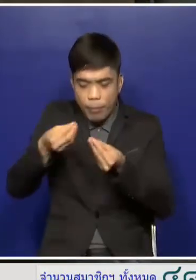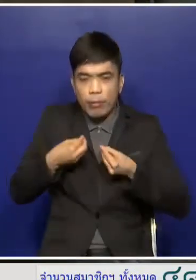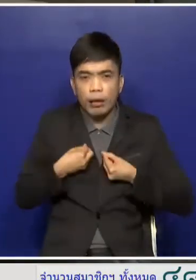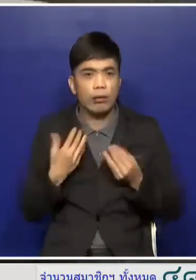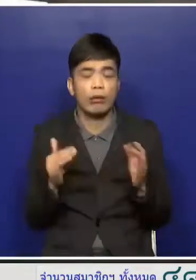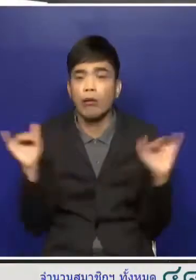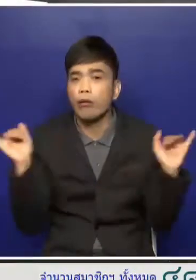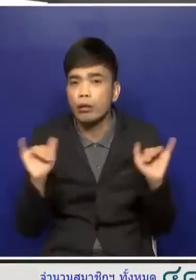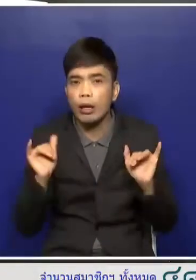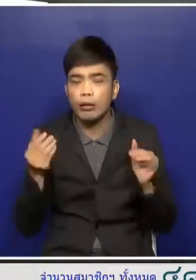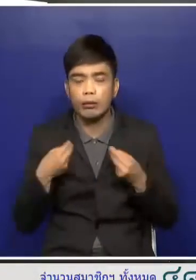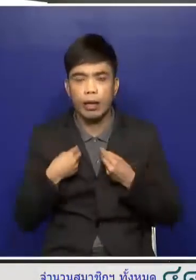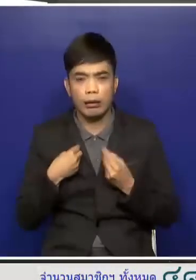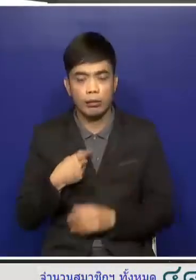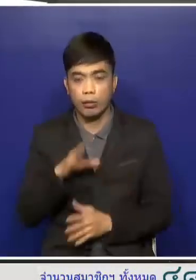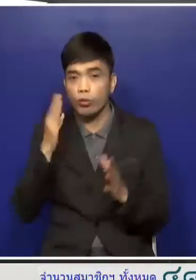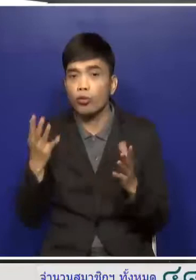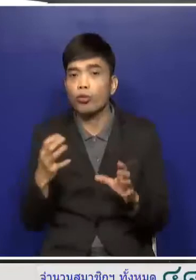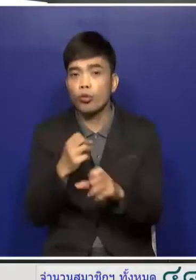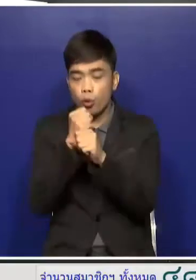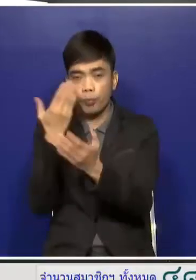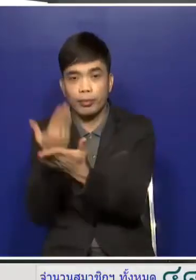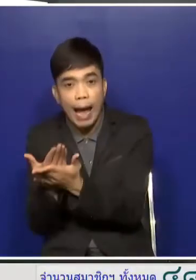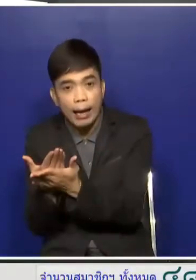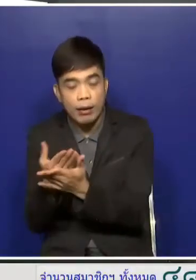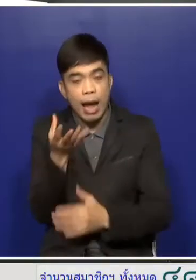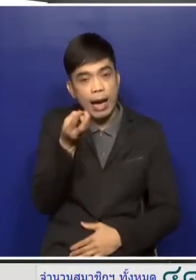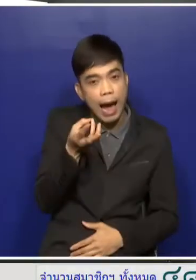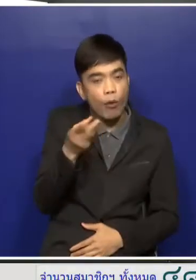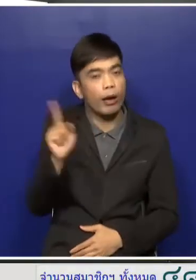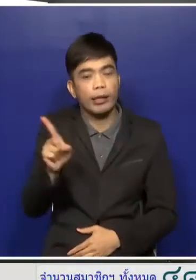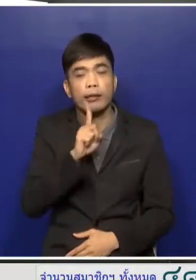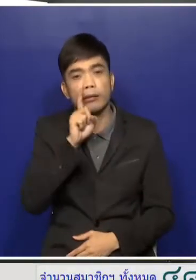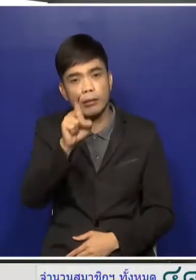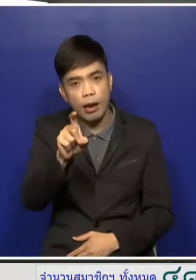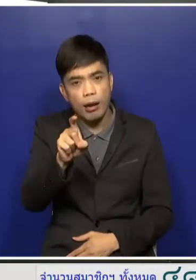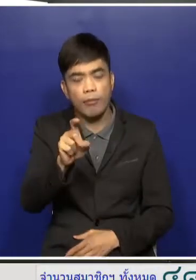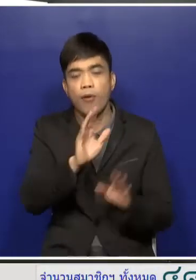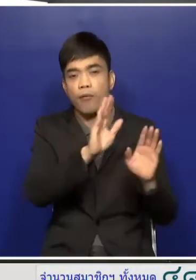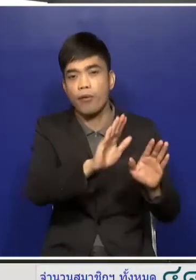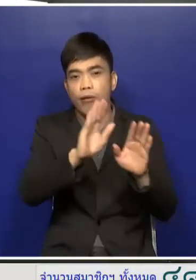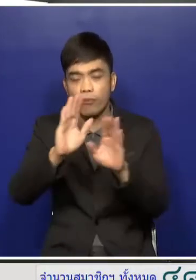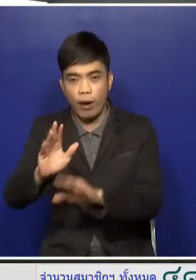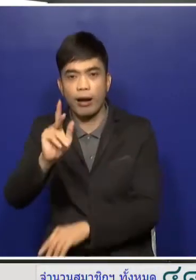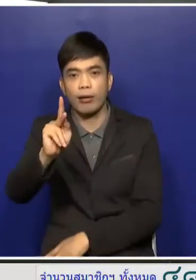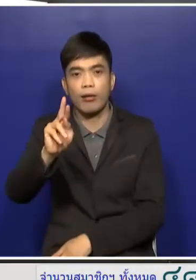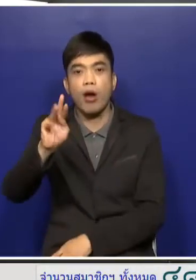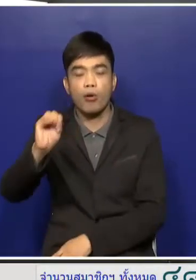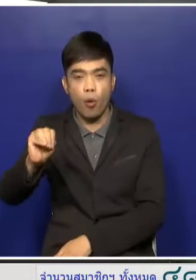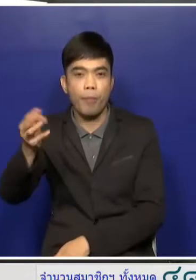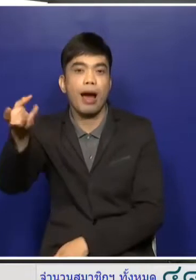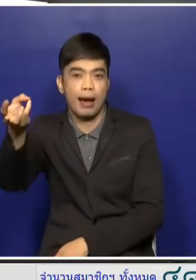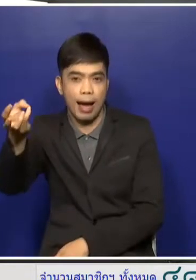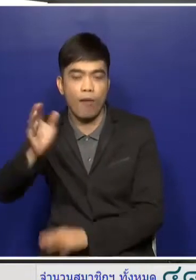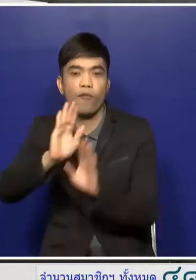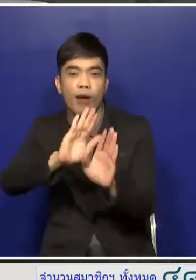ให้เป็นเงินสดเขาฝากให้ผมมาร้องเรียนต่อทางสภาผู้แทนราษฎรผ่านไปยังกรมการข้าวนะครับเรื่องที่